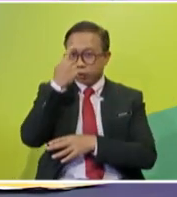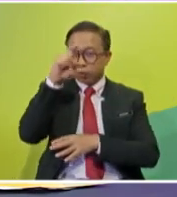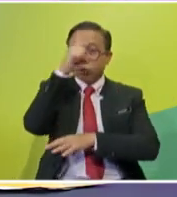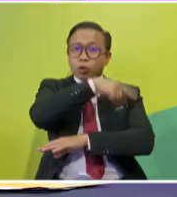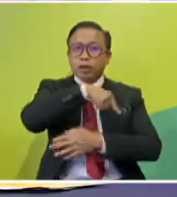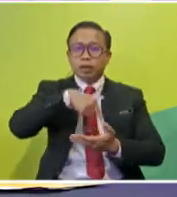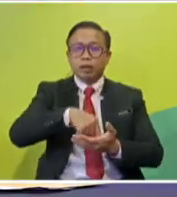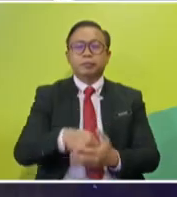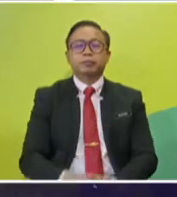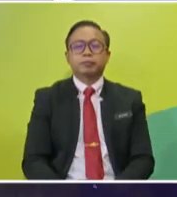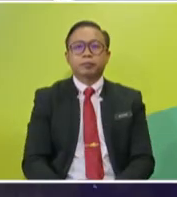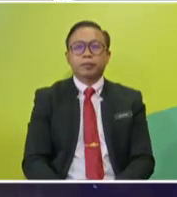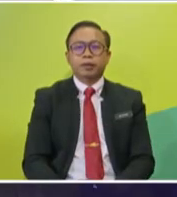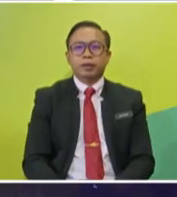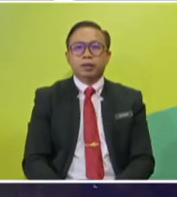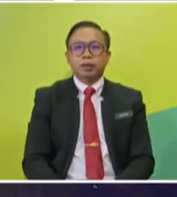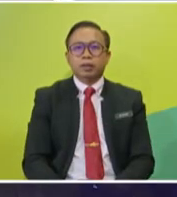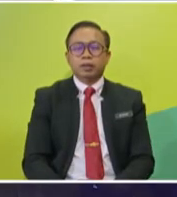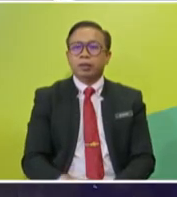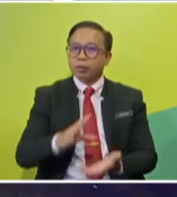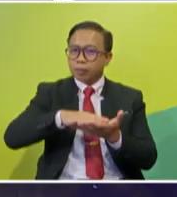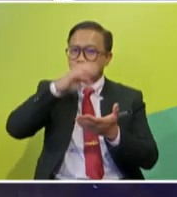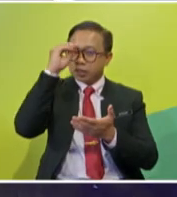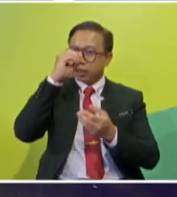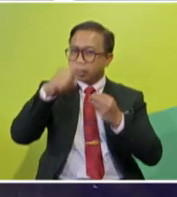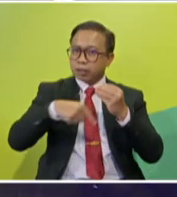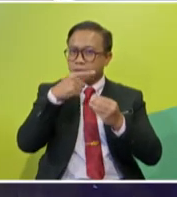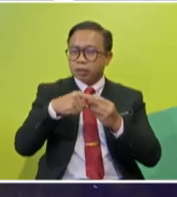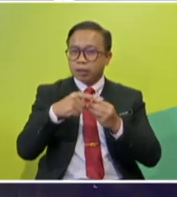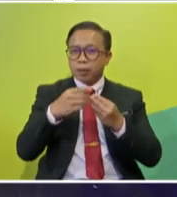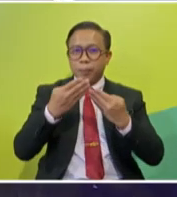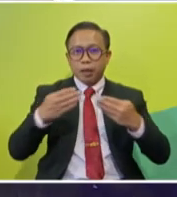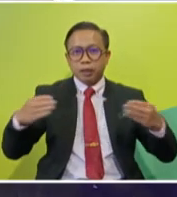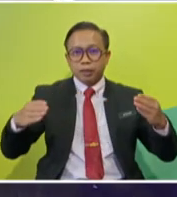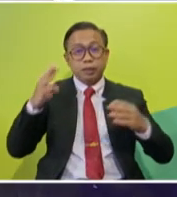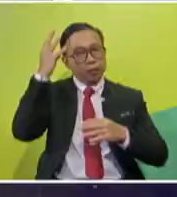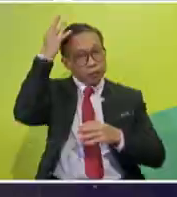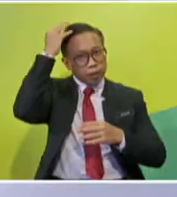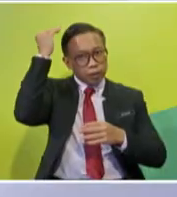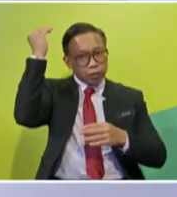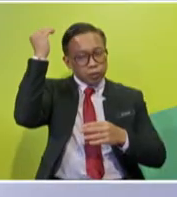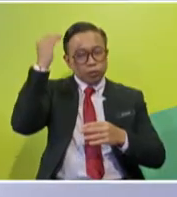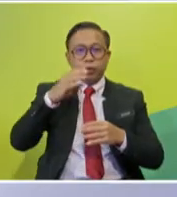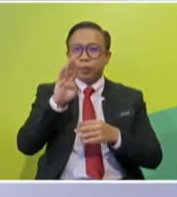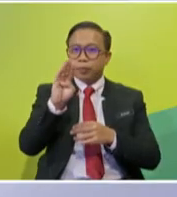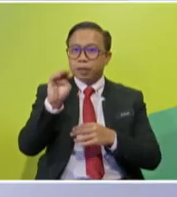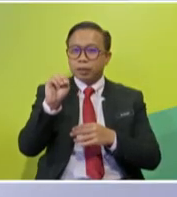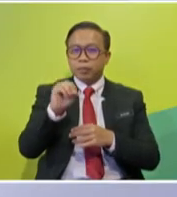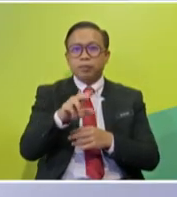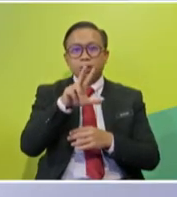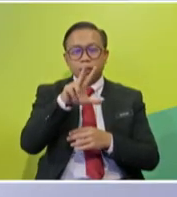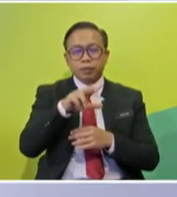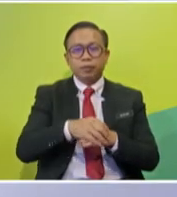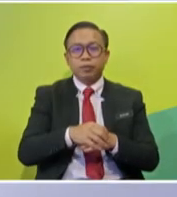ini Cikgu tentunya ini kita akan belajar tentang bahasan Melayu ataupun di M3 perpuluhan